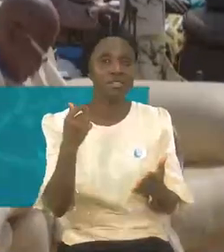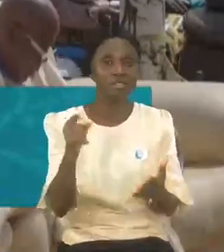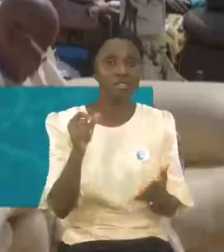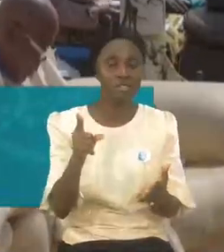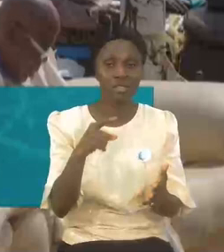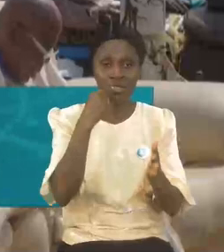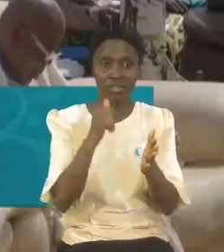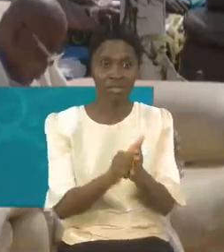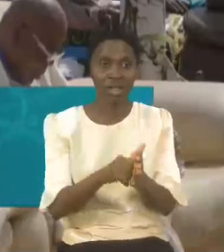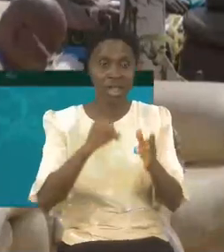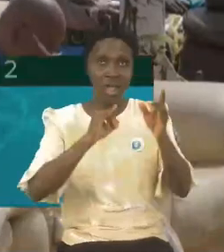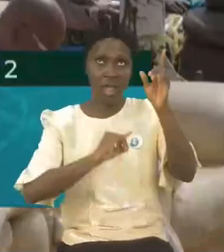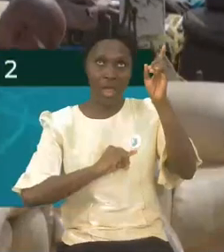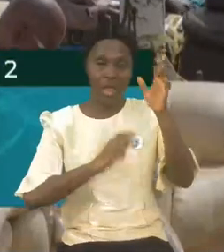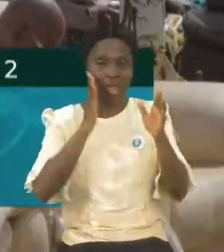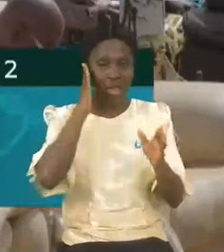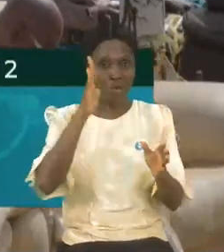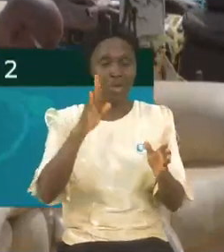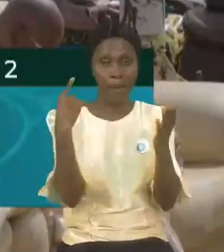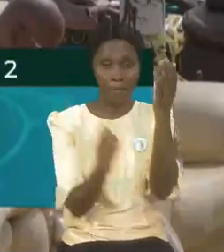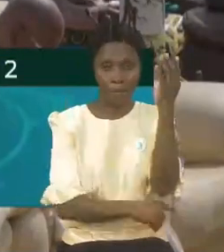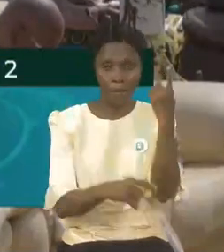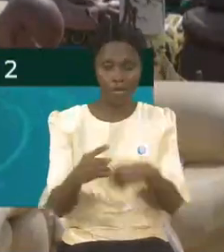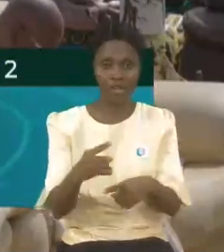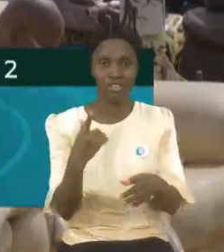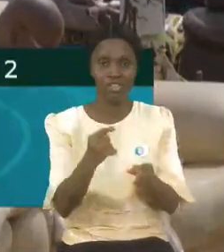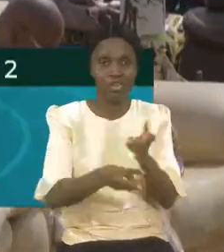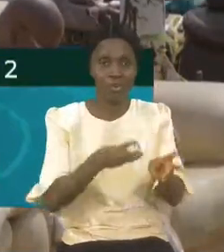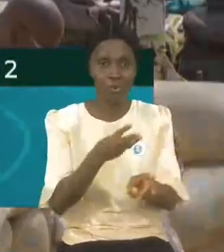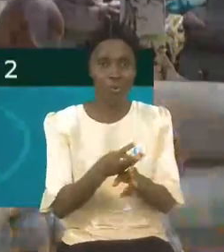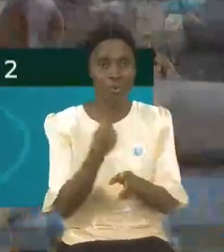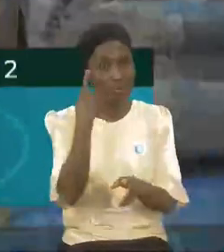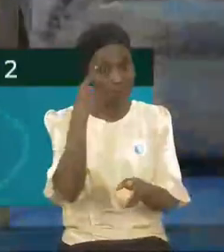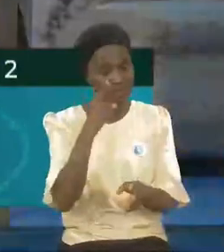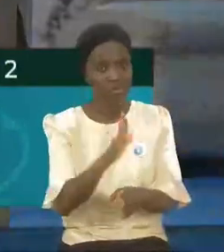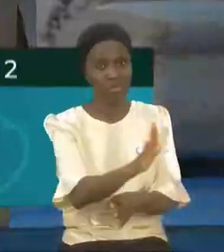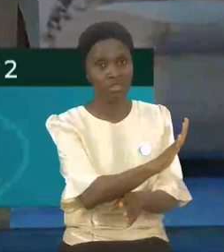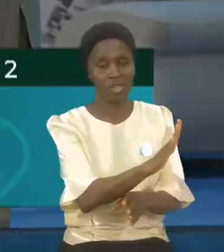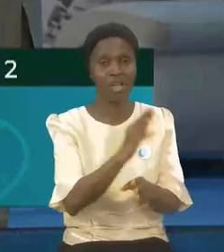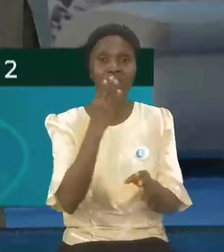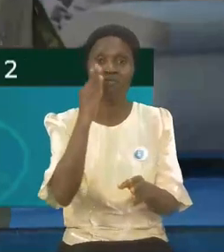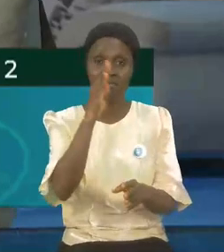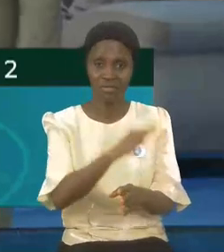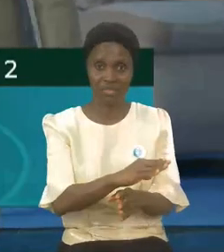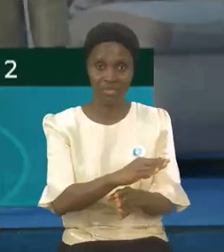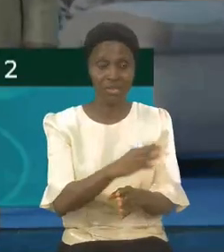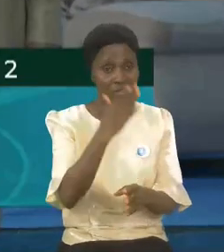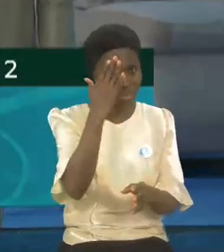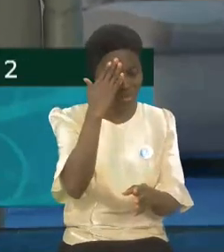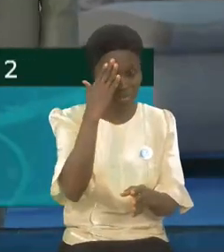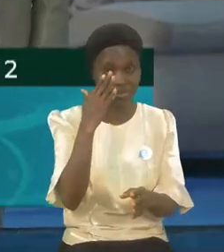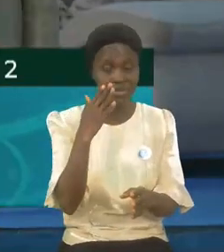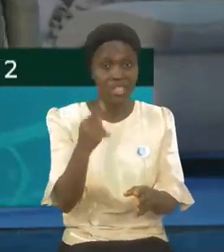je punirai le monde pour sa malice. Le jour du Seigneur